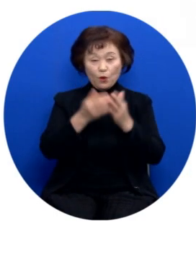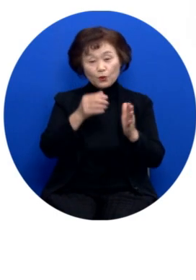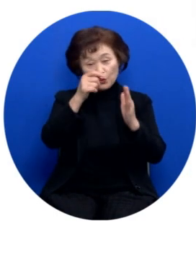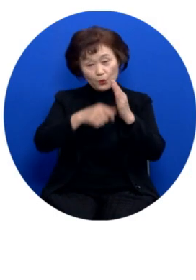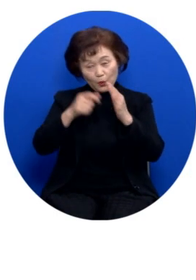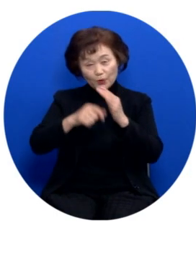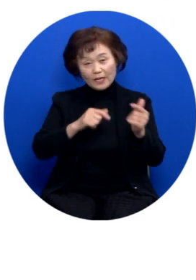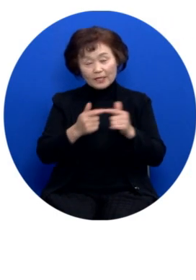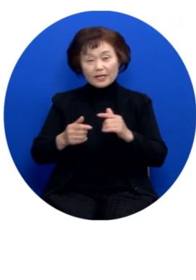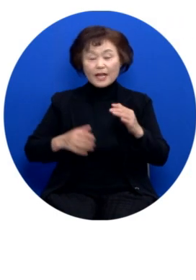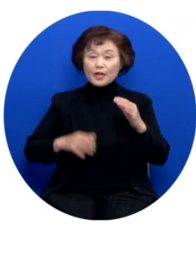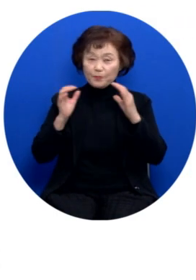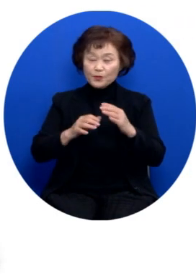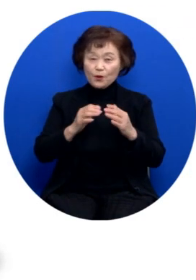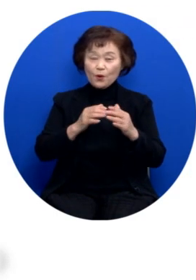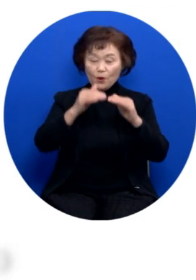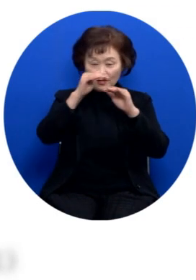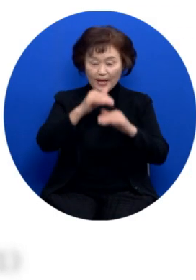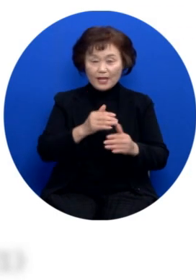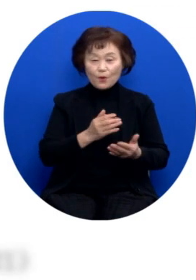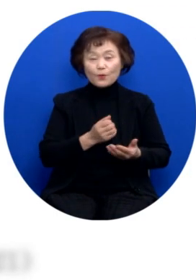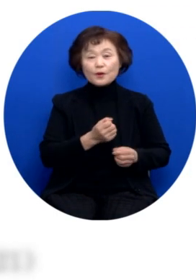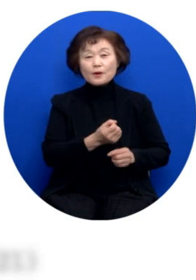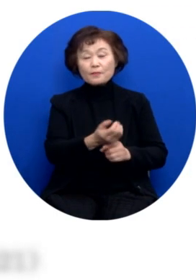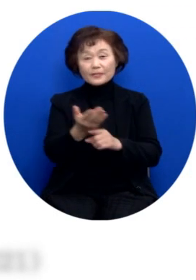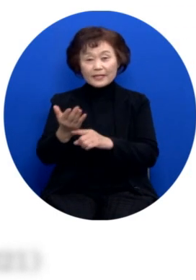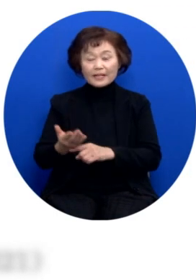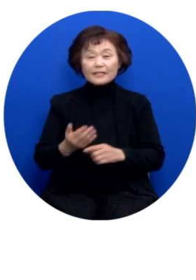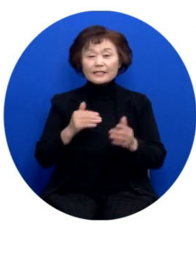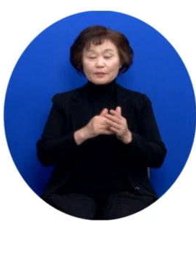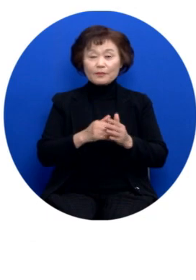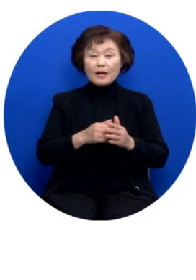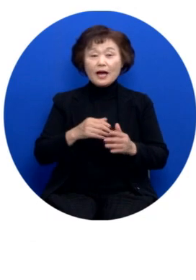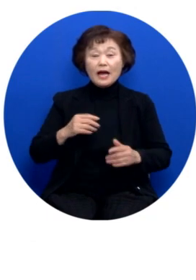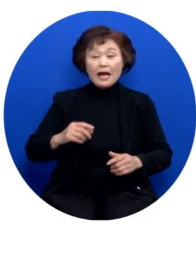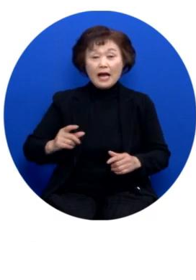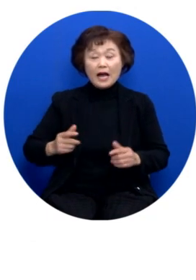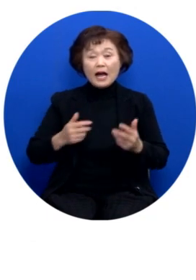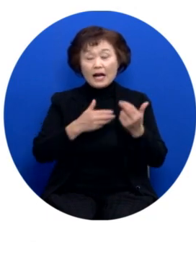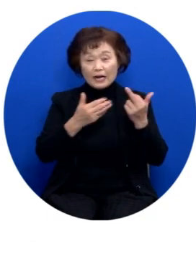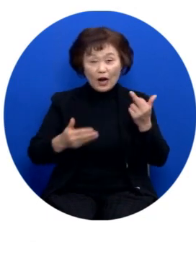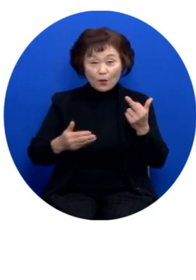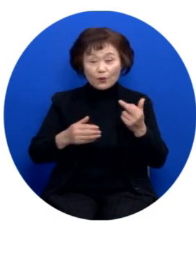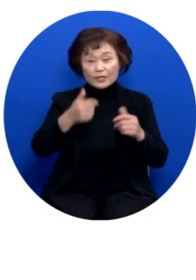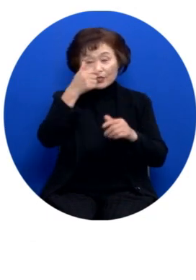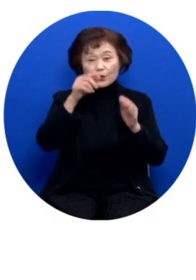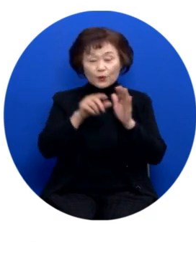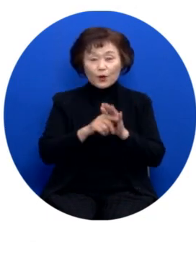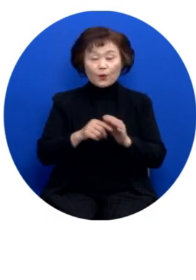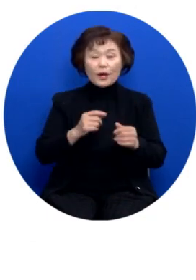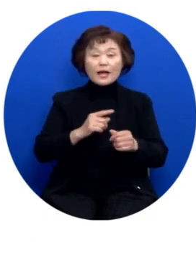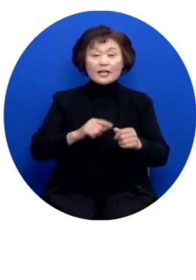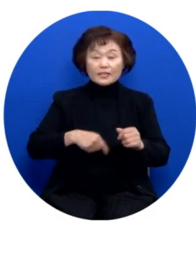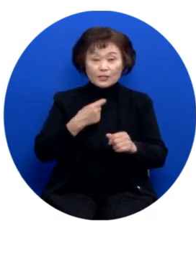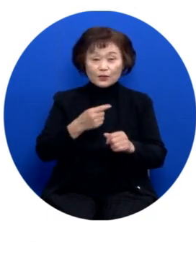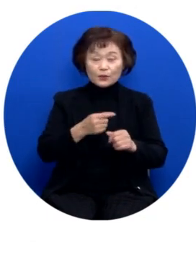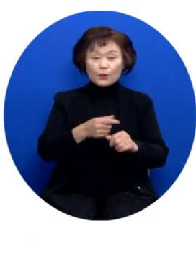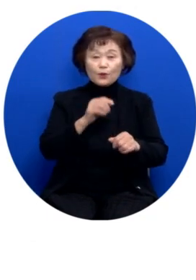협조 공문을 발송했으며 현장에서는 강릉 기독교 연합회가 주도적으로 자원봉사에 나서도록 했다고